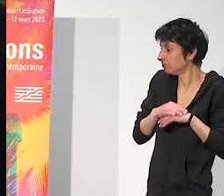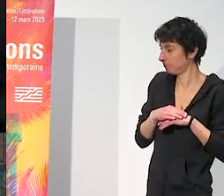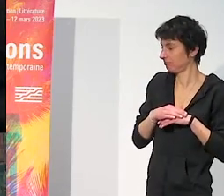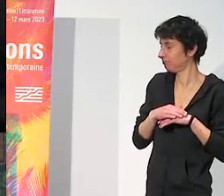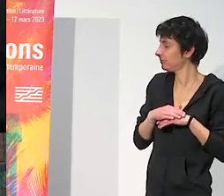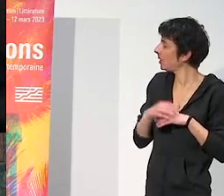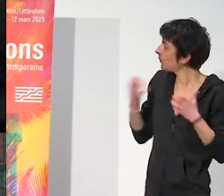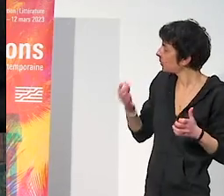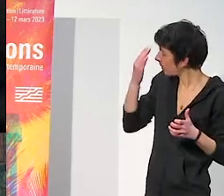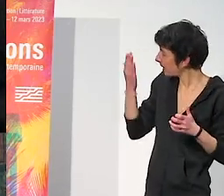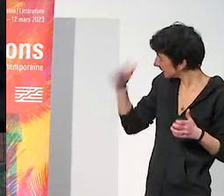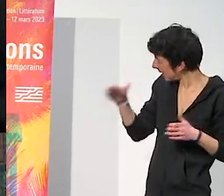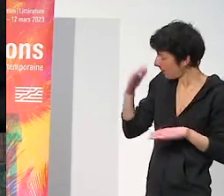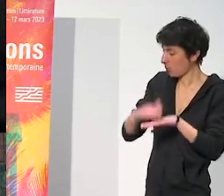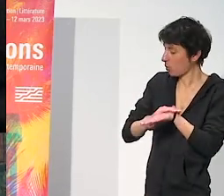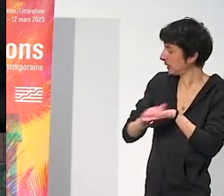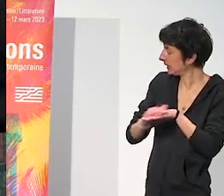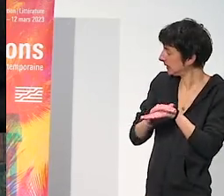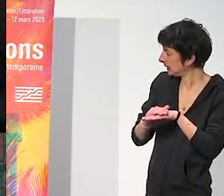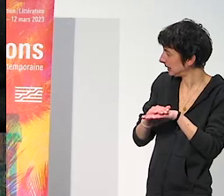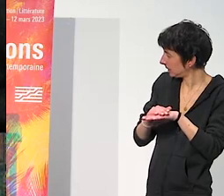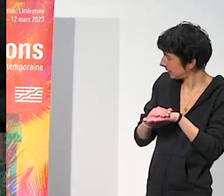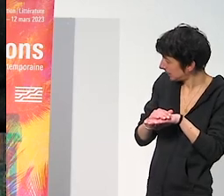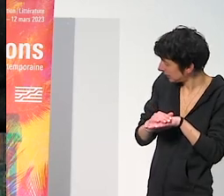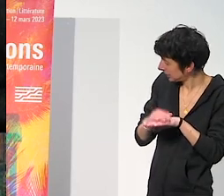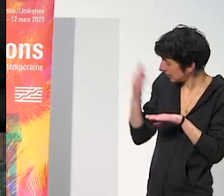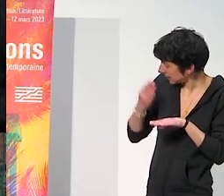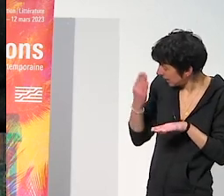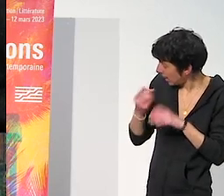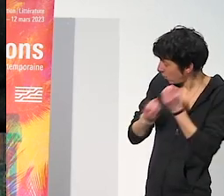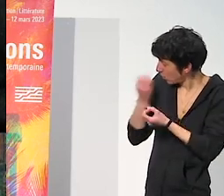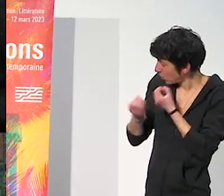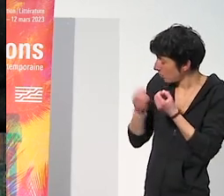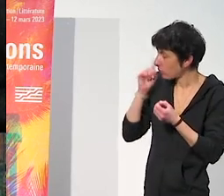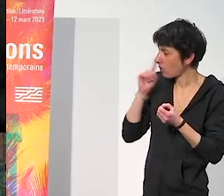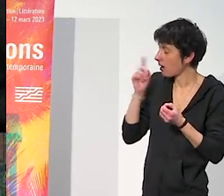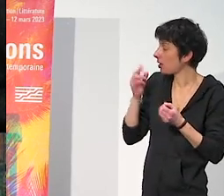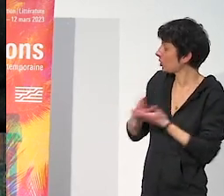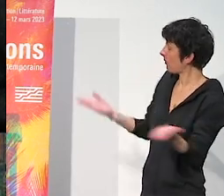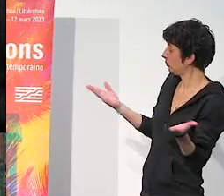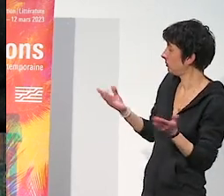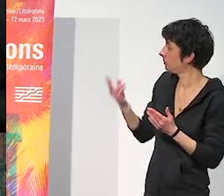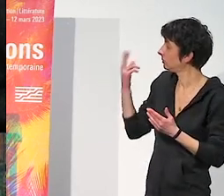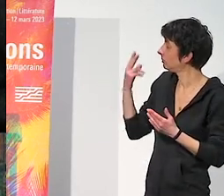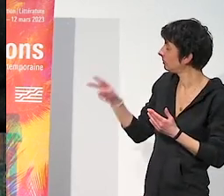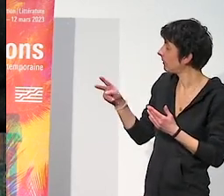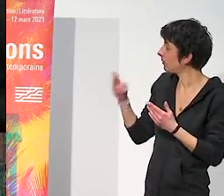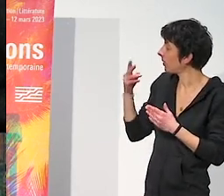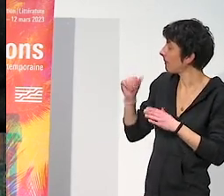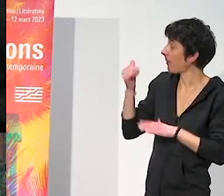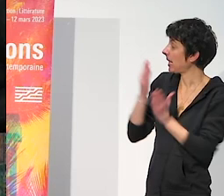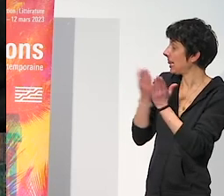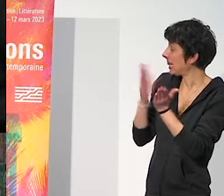Alors, je voulais savoir si la politique aussi était nécessaire, parce que j'avoue que je n'avais pas lu votre premier